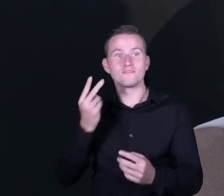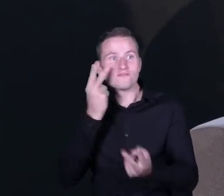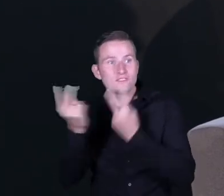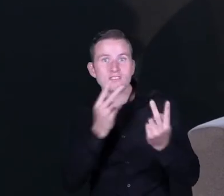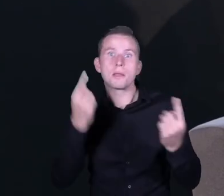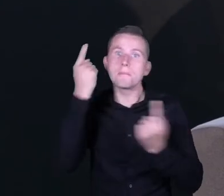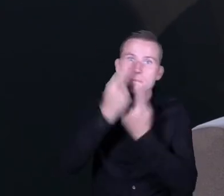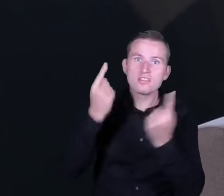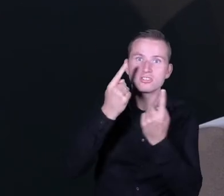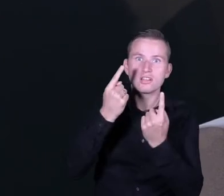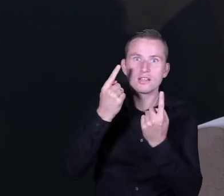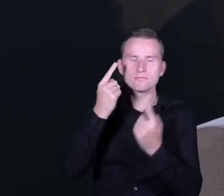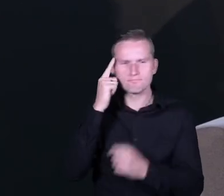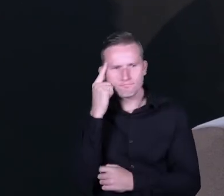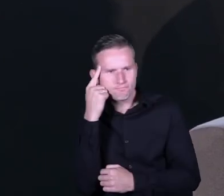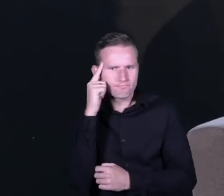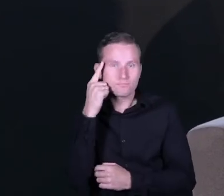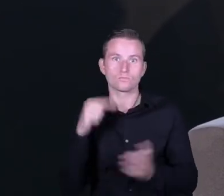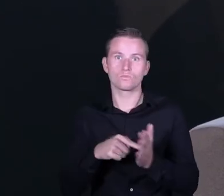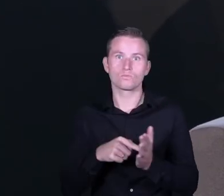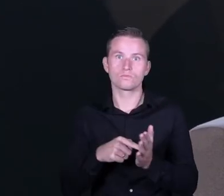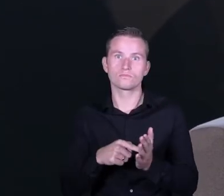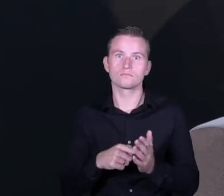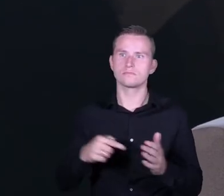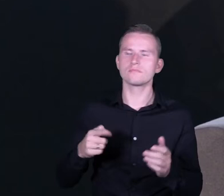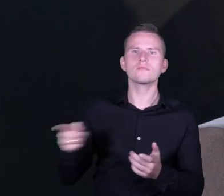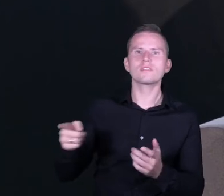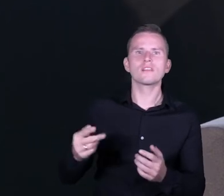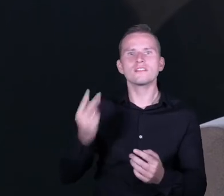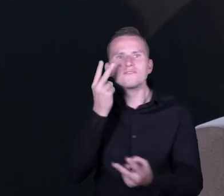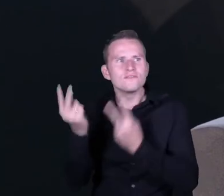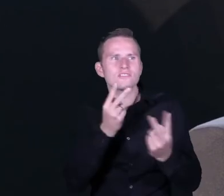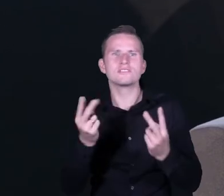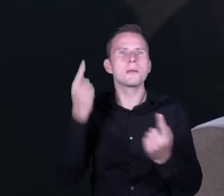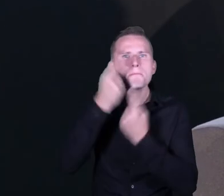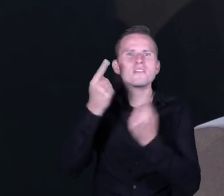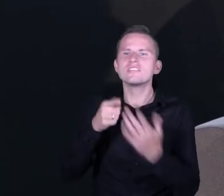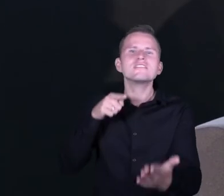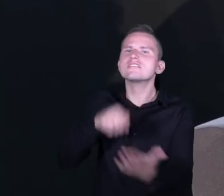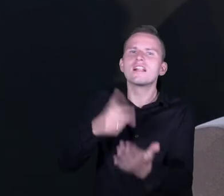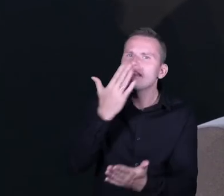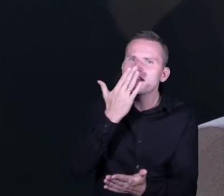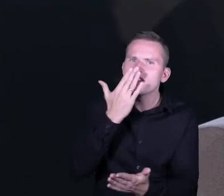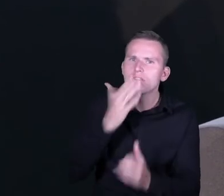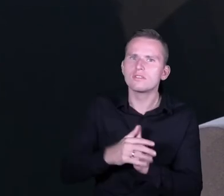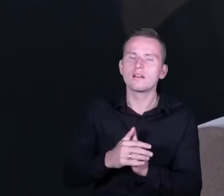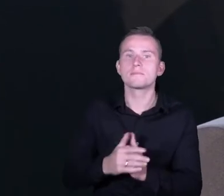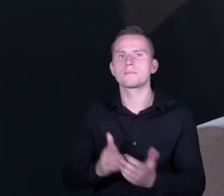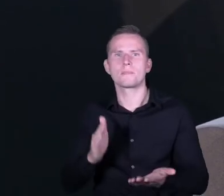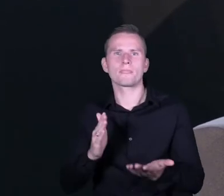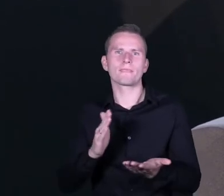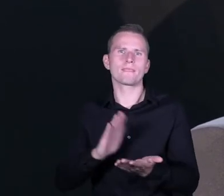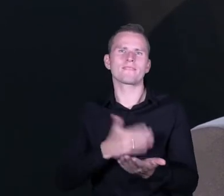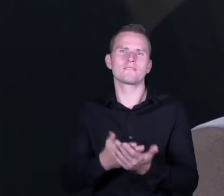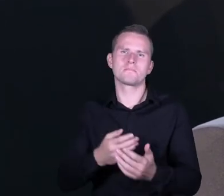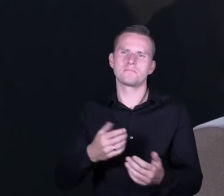ile widzę, to wszyscy widzą, jaki jest cel, to z myśleniem już było trudniej, o zastanawianiu się na pierwszych 5-7